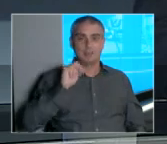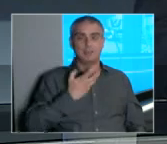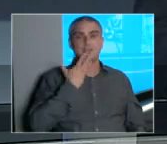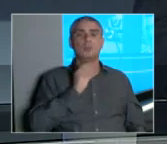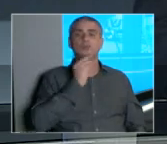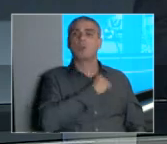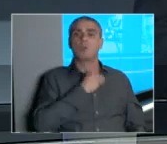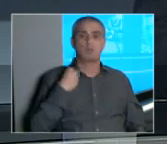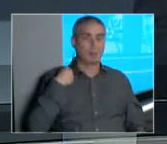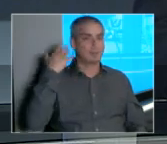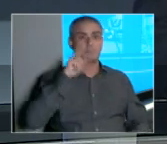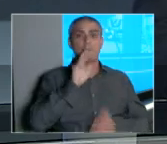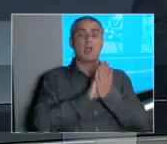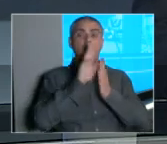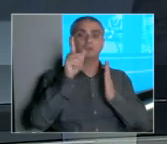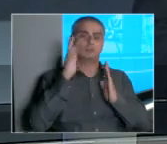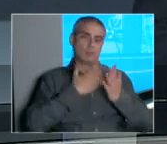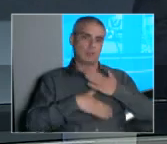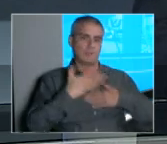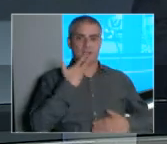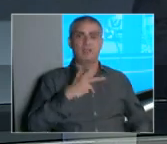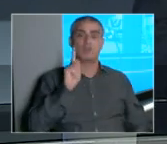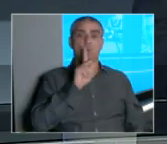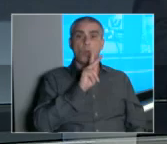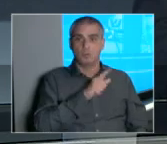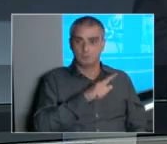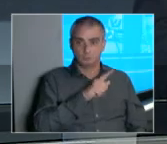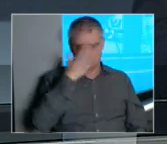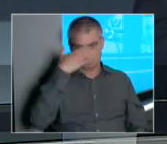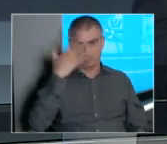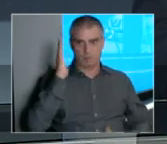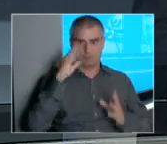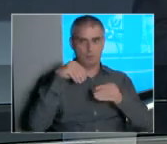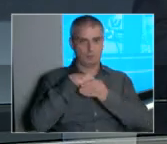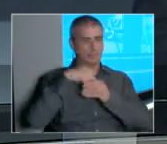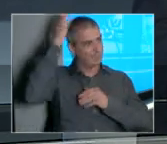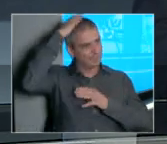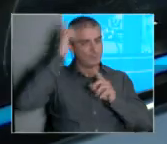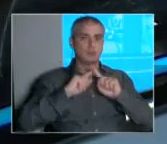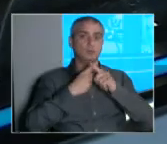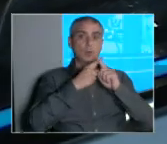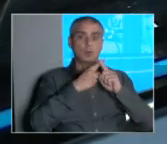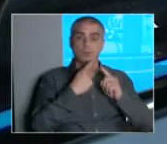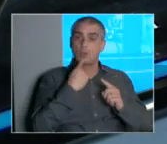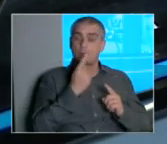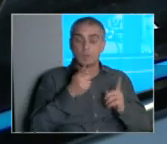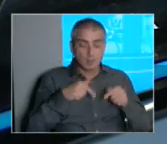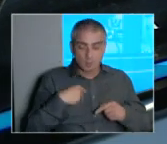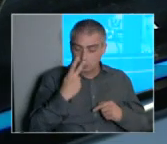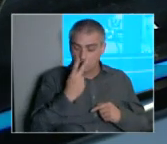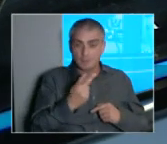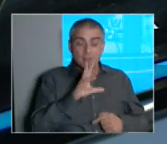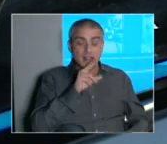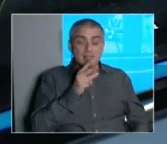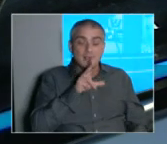פולניה בשלהי המאה ה-19, והיה חביב מאוד על הרב קוק, הוא פופולרי מאוד בקרב הכיפות הסרוגות. הוא אומר, מכאן אנו רואים